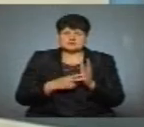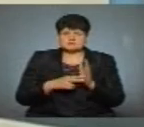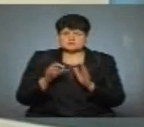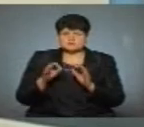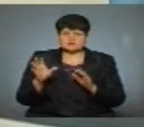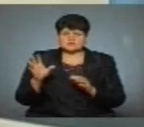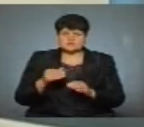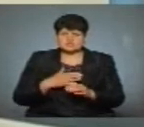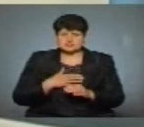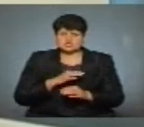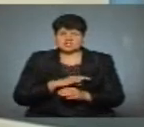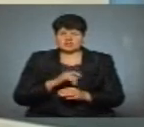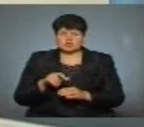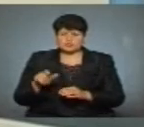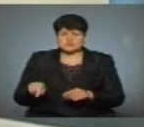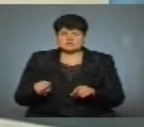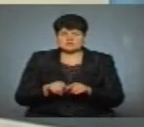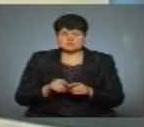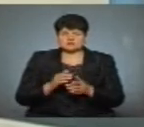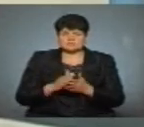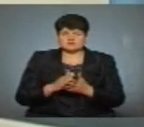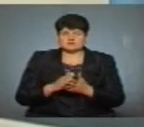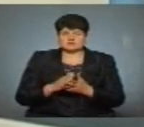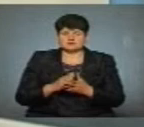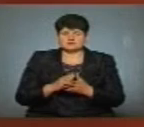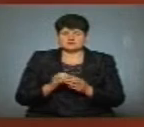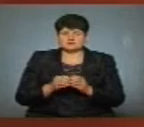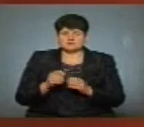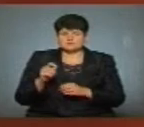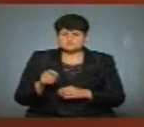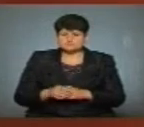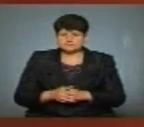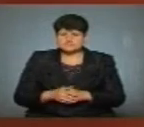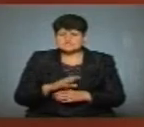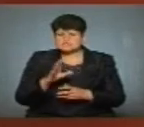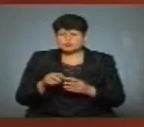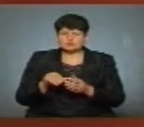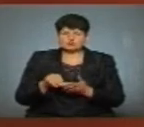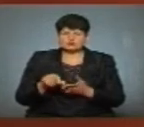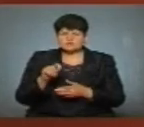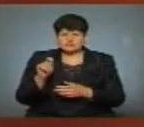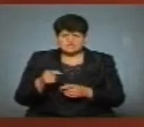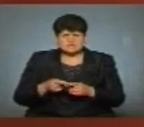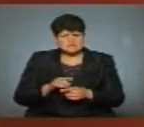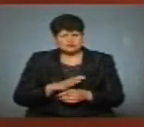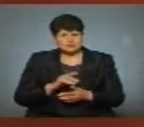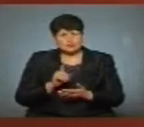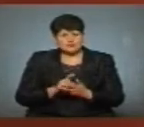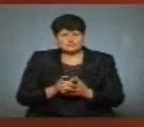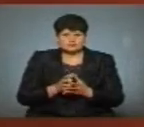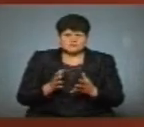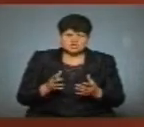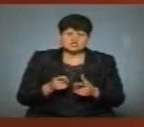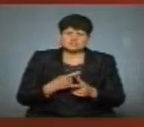всіх наших вихованців, вони пройшли також через пекло війни. Загалом, участь у війні – це був для вас обов'язок більше, чи все ж